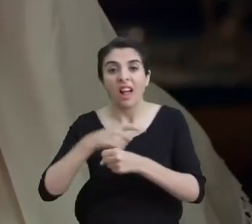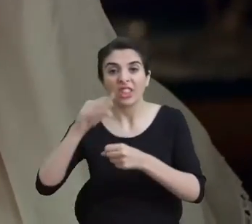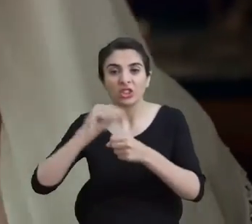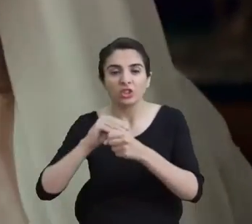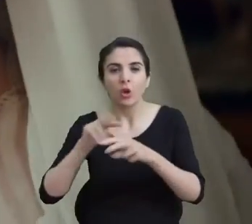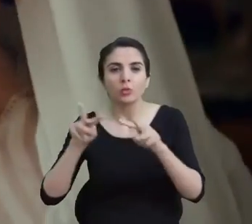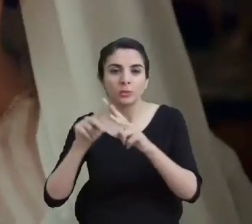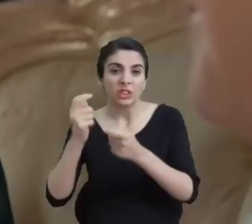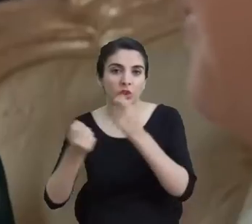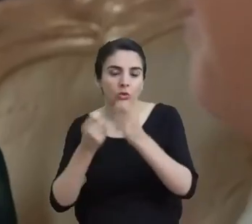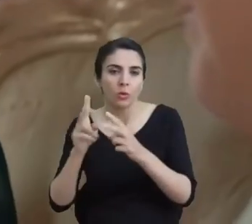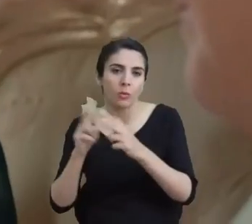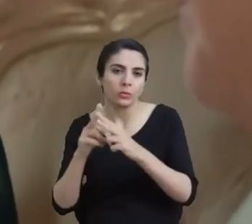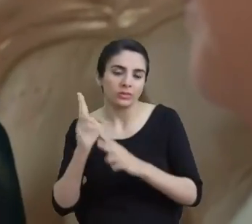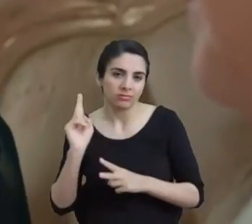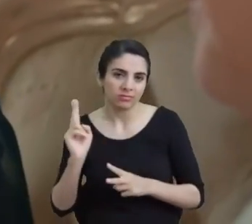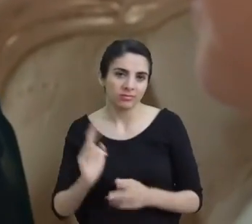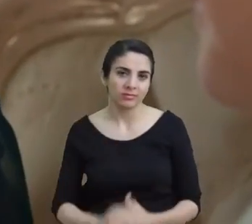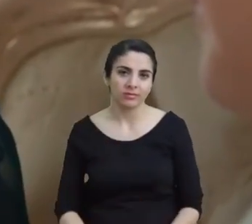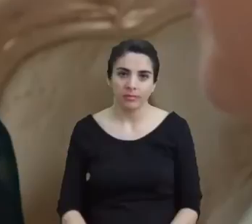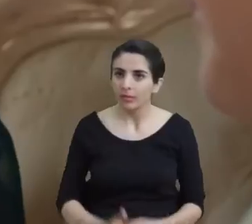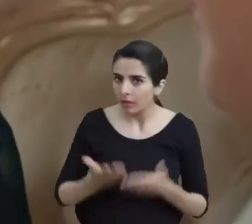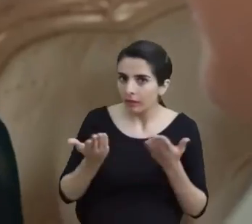Galata'da müşirmiş.